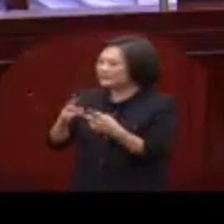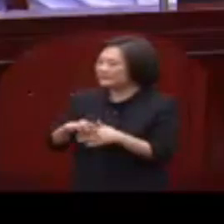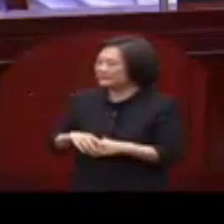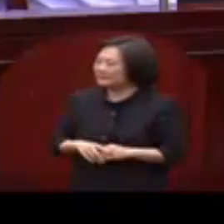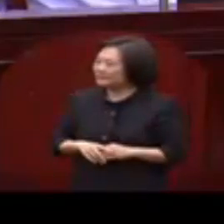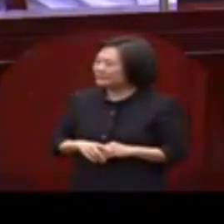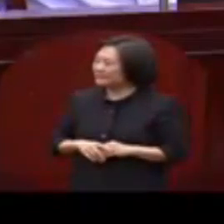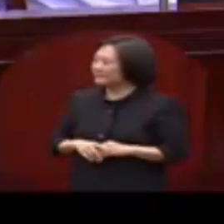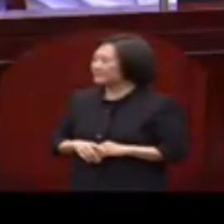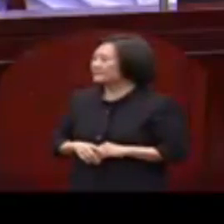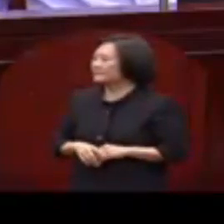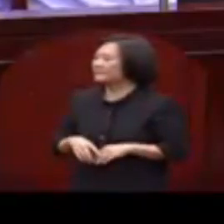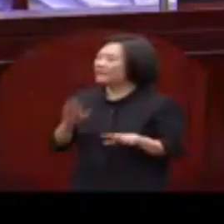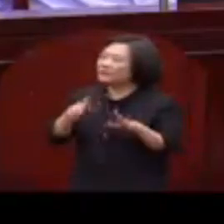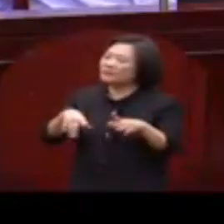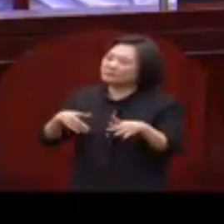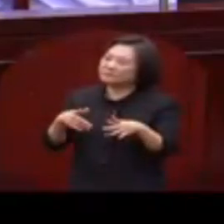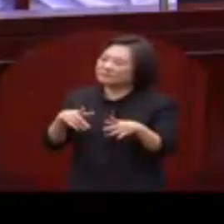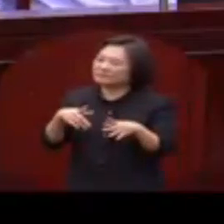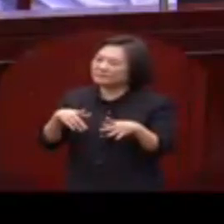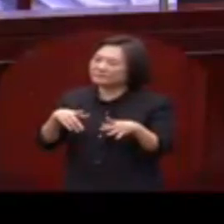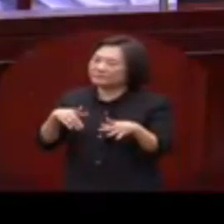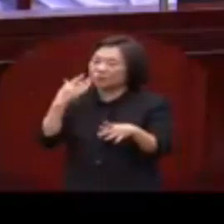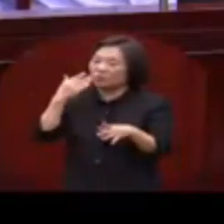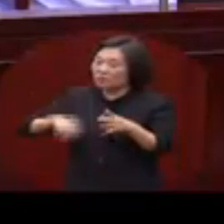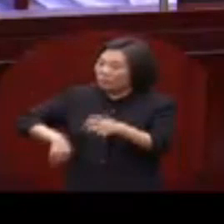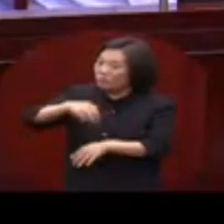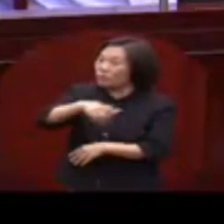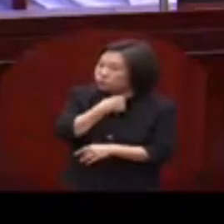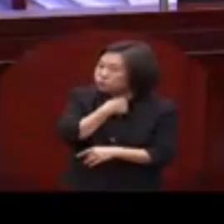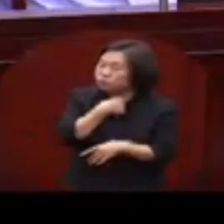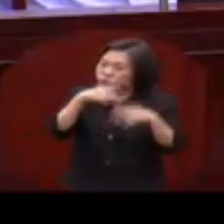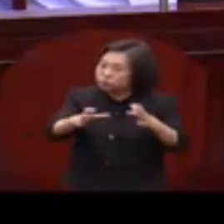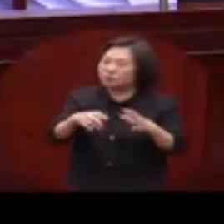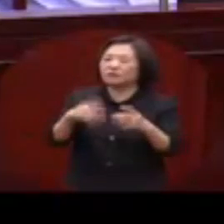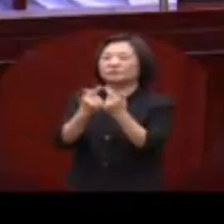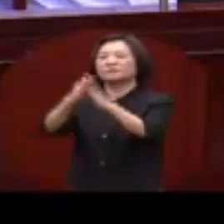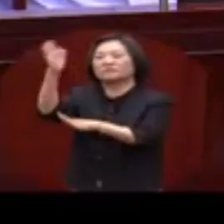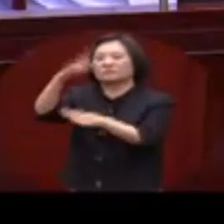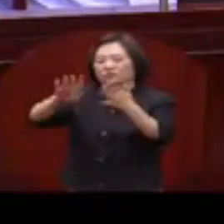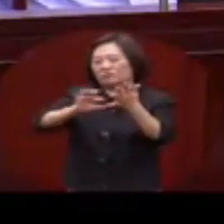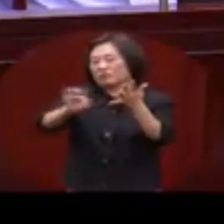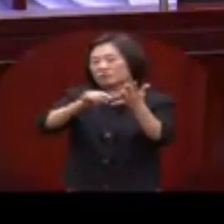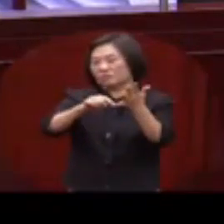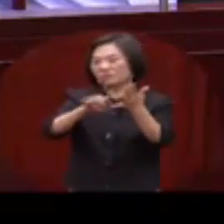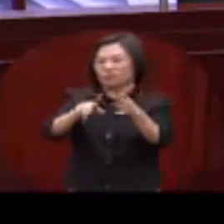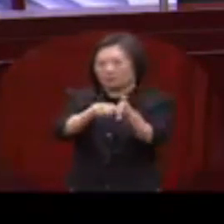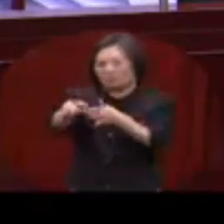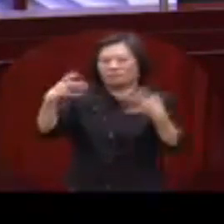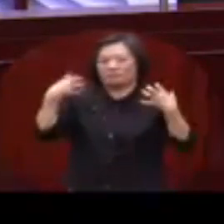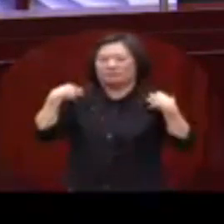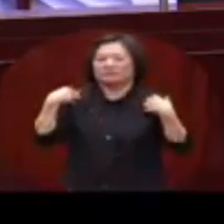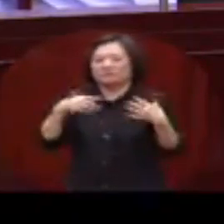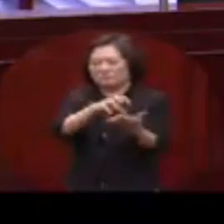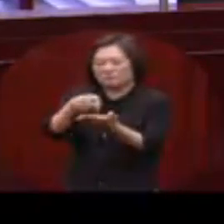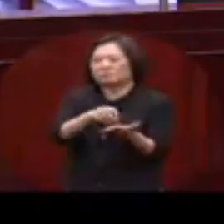那刚才讲过我们有创业办公室嘛，这个就是你要创业全部在这个我们市政府一楼有那个办公室 One Stop